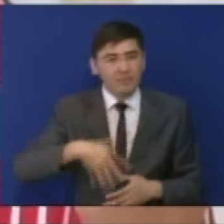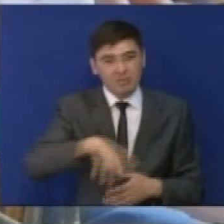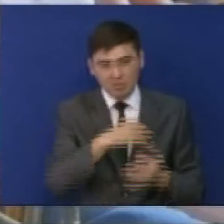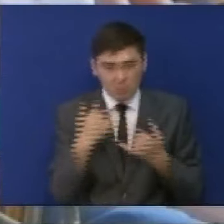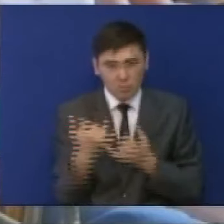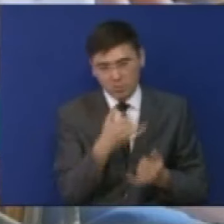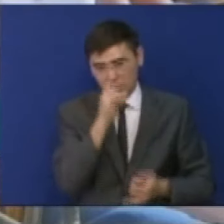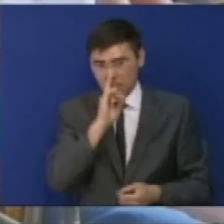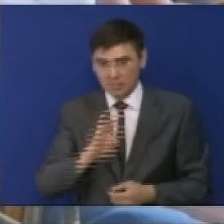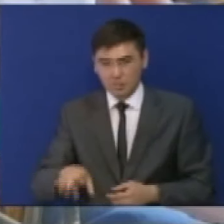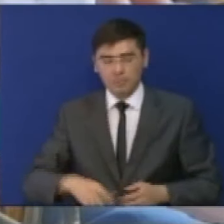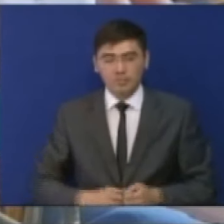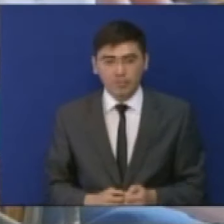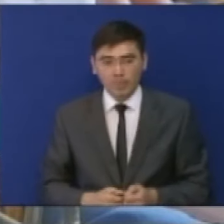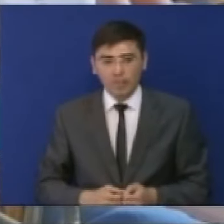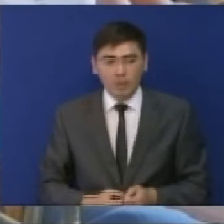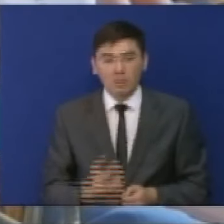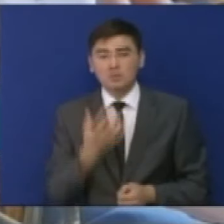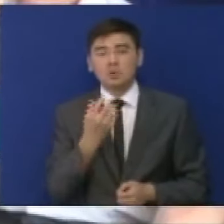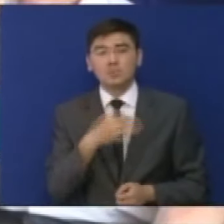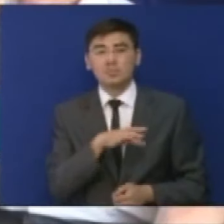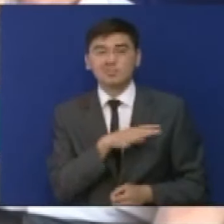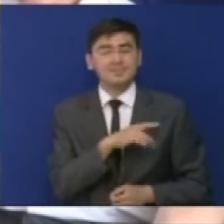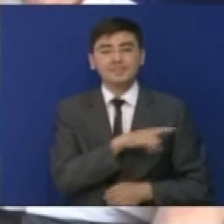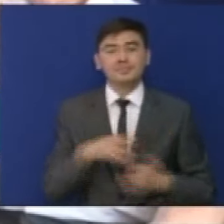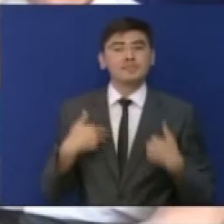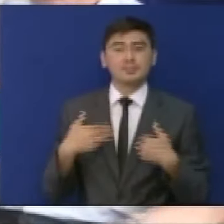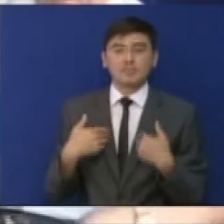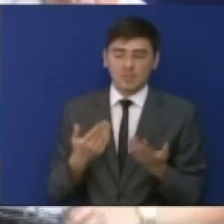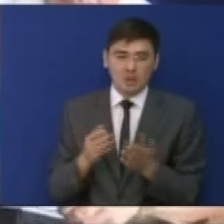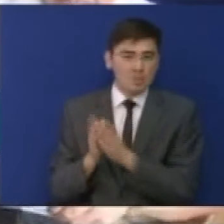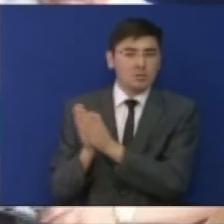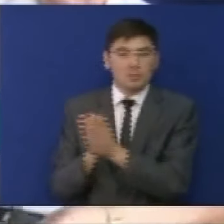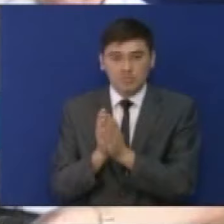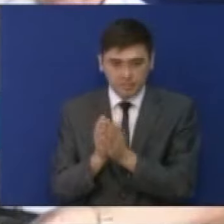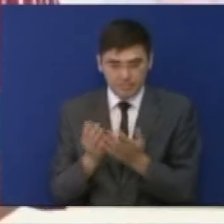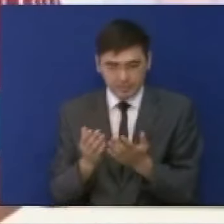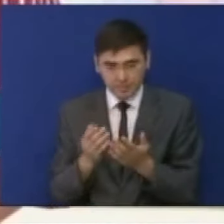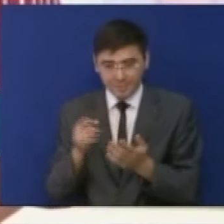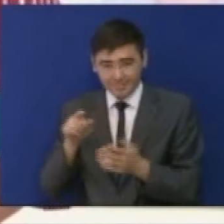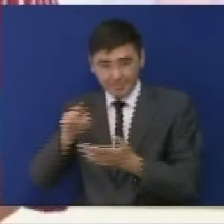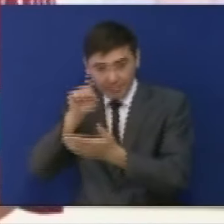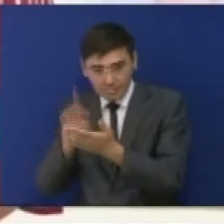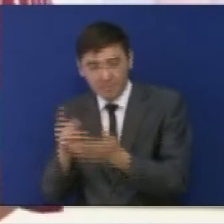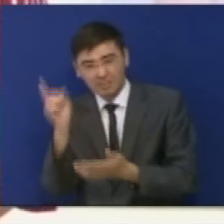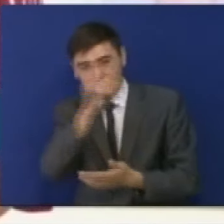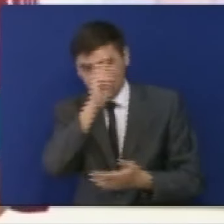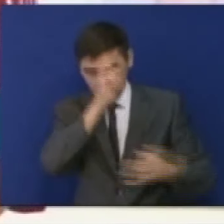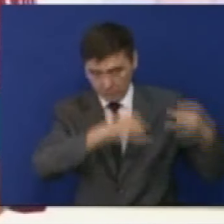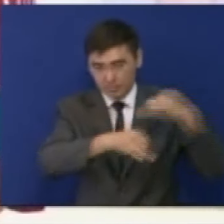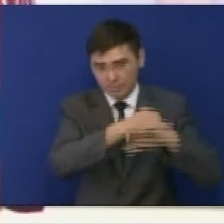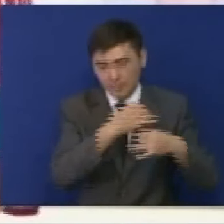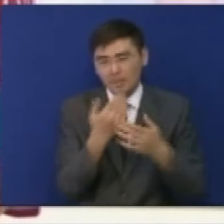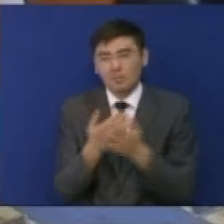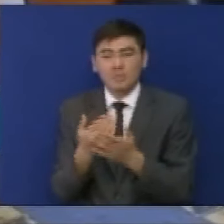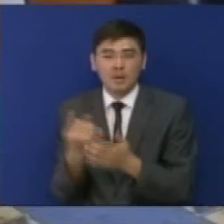немного. Также во время встречи присутствующие высказали свои предложения, которые хотели бы, чтобы были подняты на правительственном часе. К примеру,